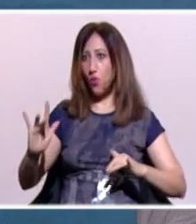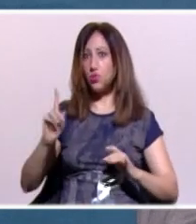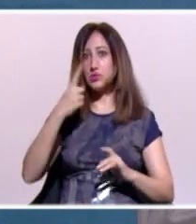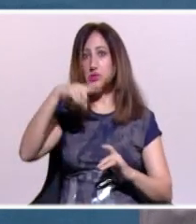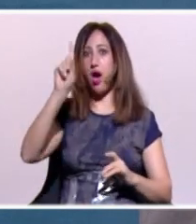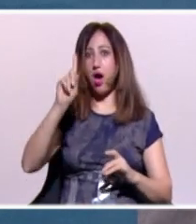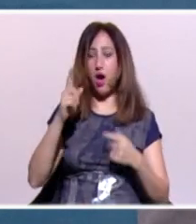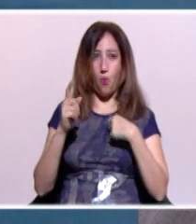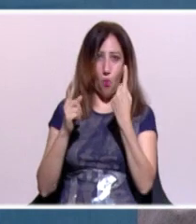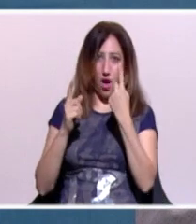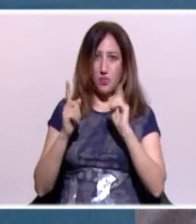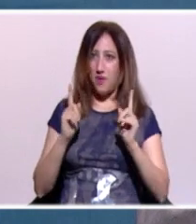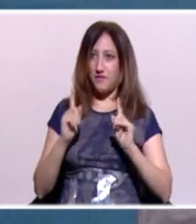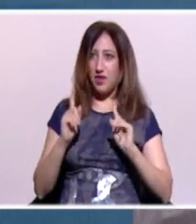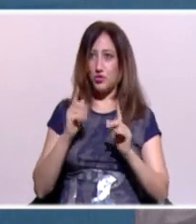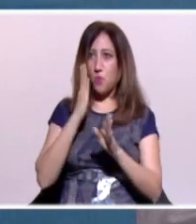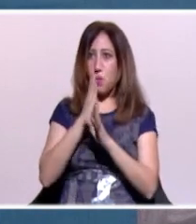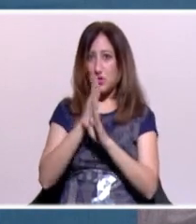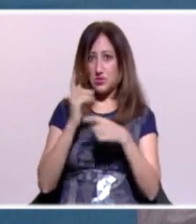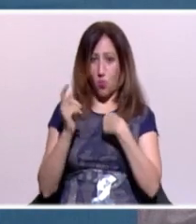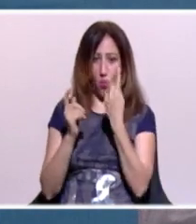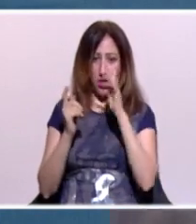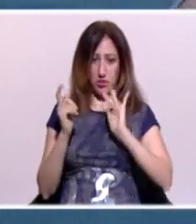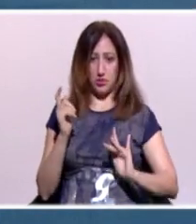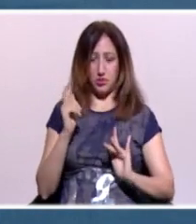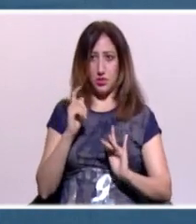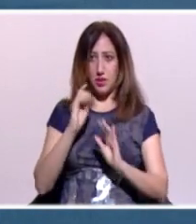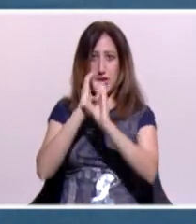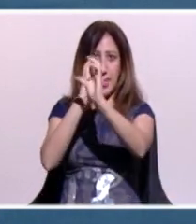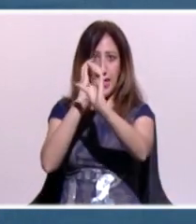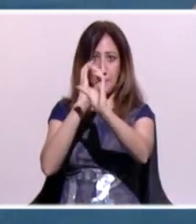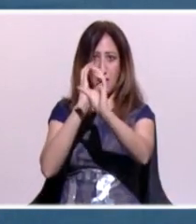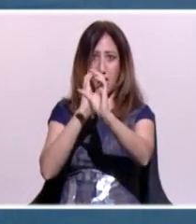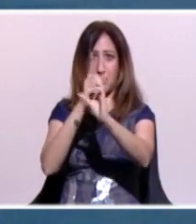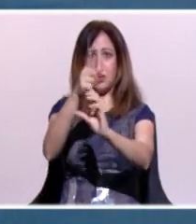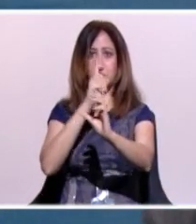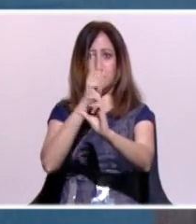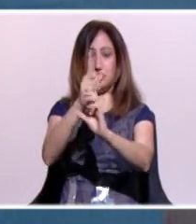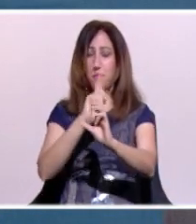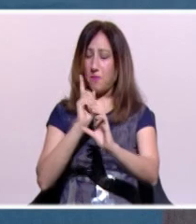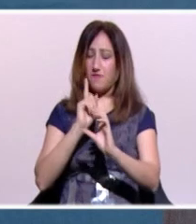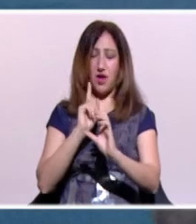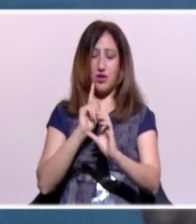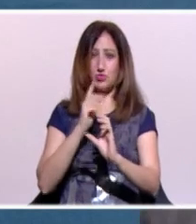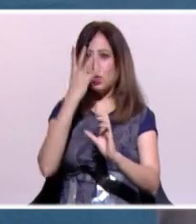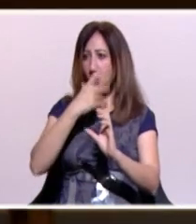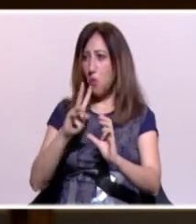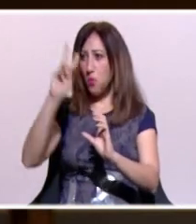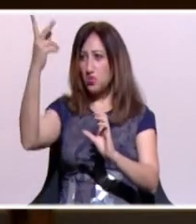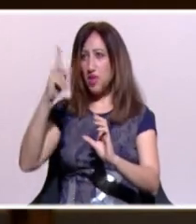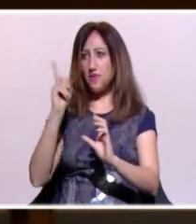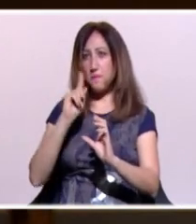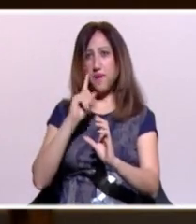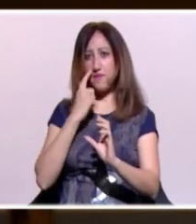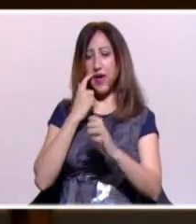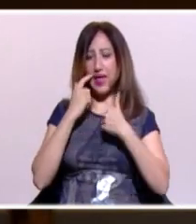الصح. لان الممثل ما ينفعش يمثل لا للكاميرا ولا لحد تاني مختلف. صح، احساس الموضوع